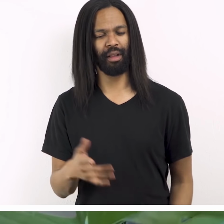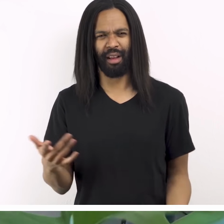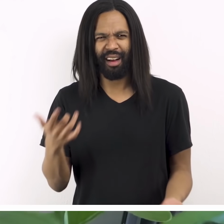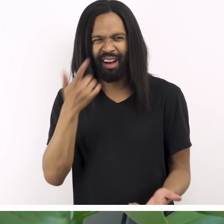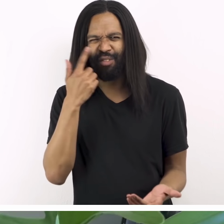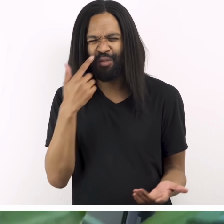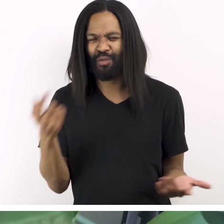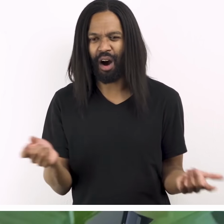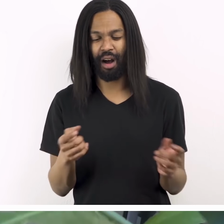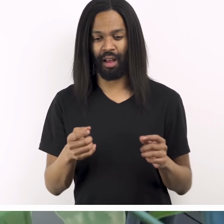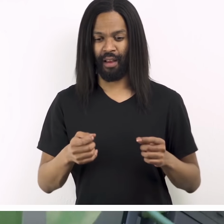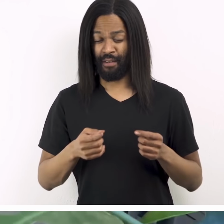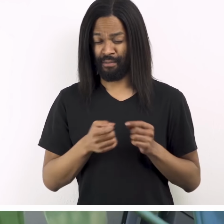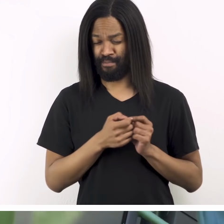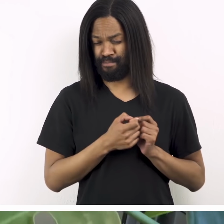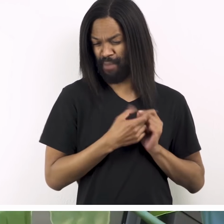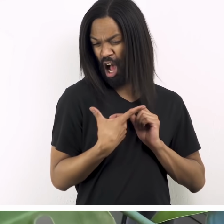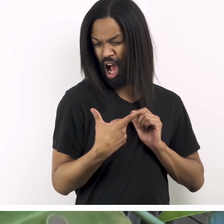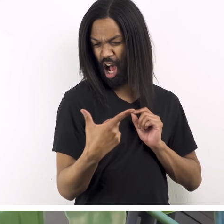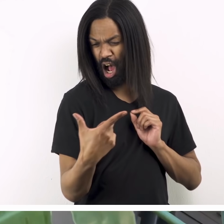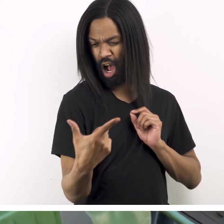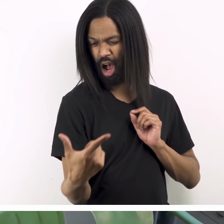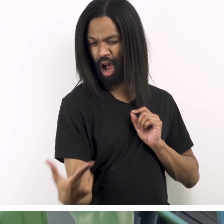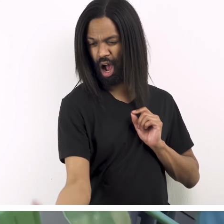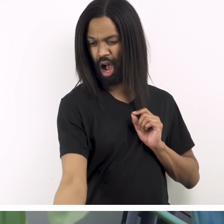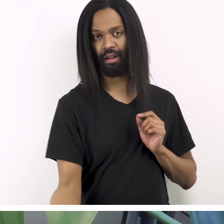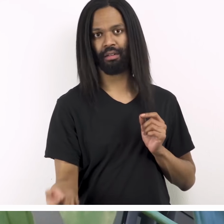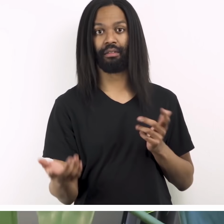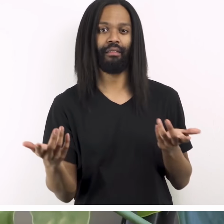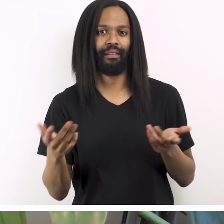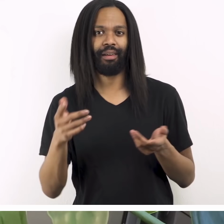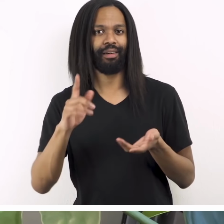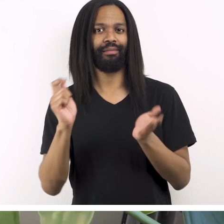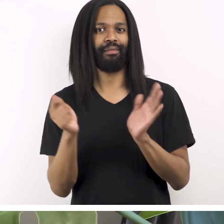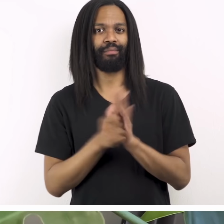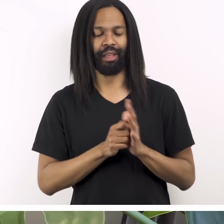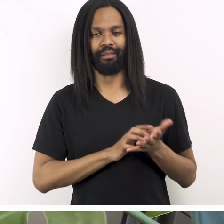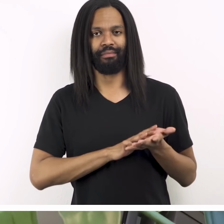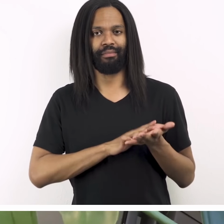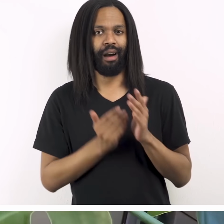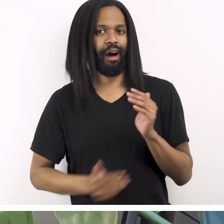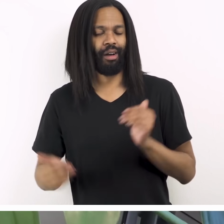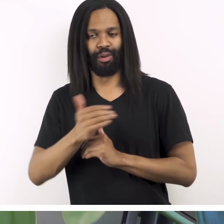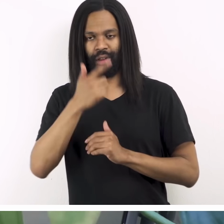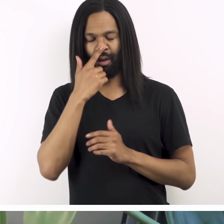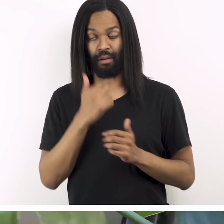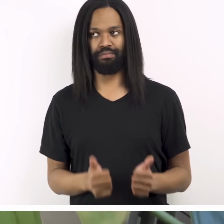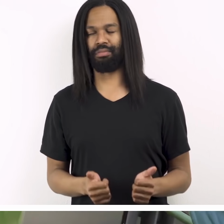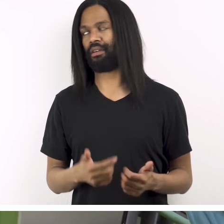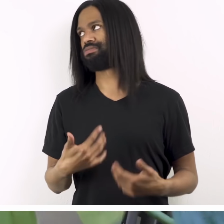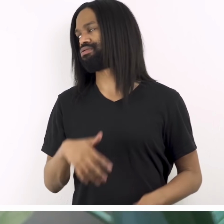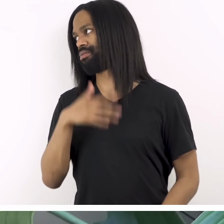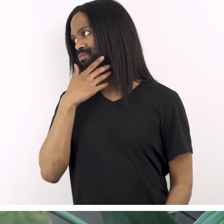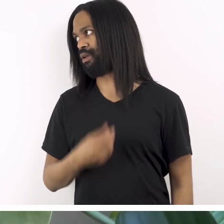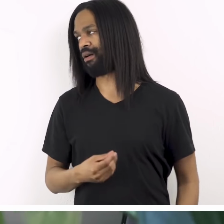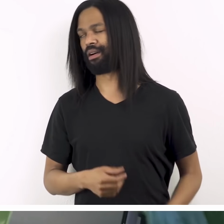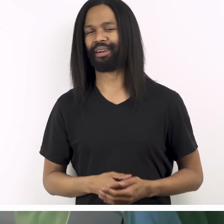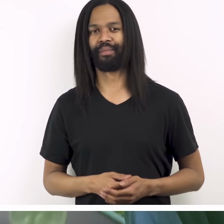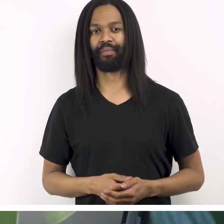ces espèces de feuilles, mais hyper élancées. Tellement jolies lorsqu'elles sont matures. Regardez-moi ça, c'est juste trop beau,